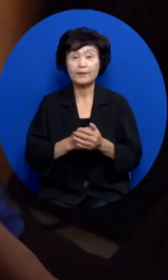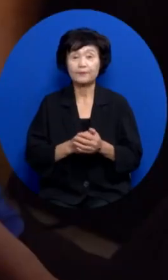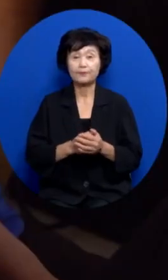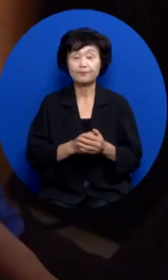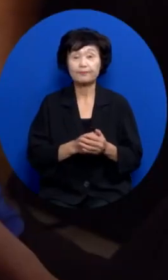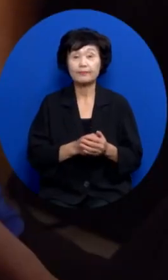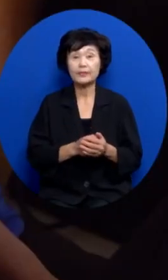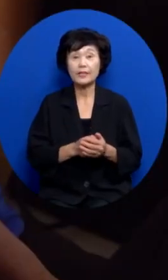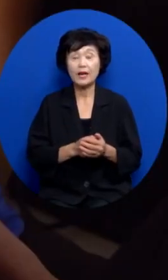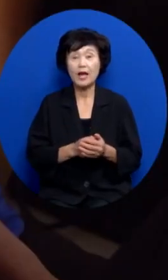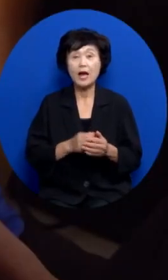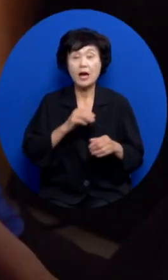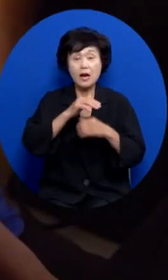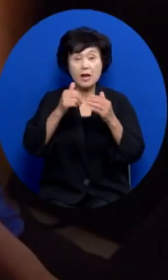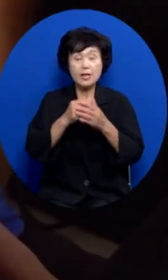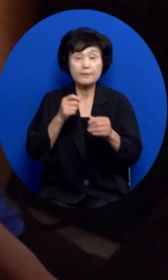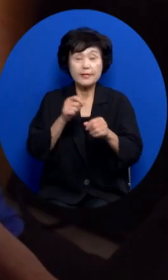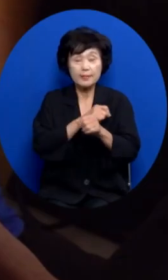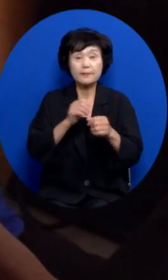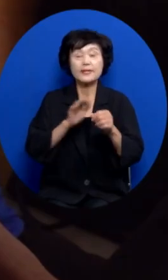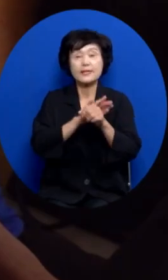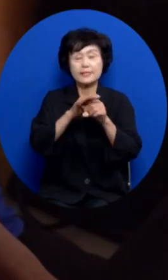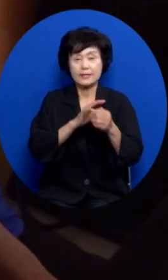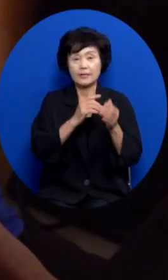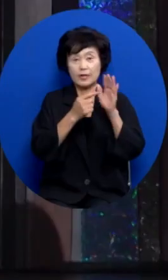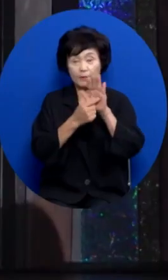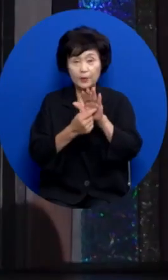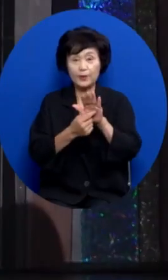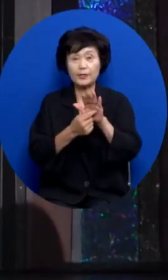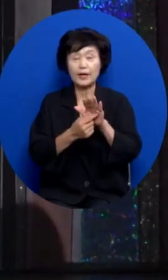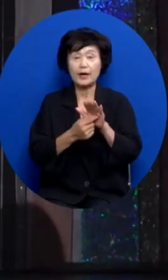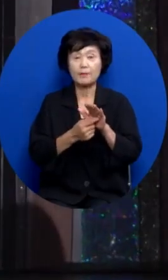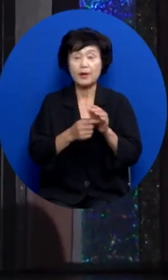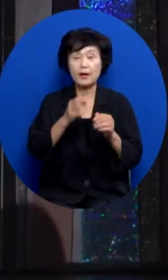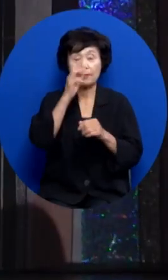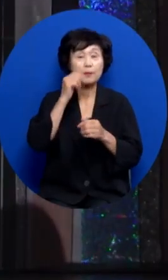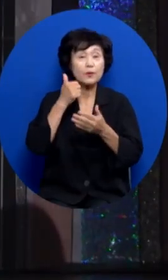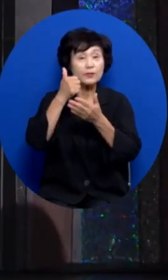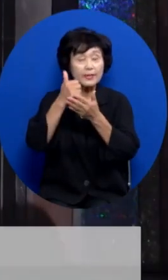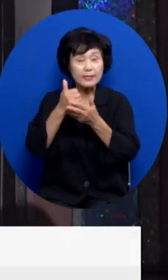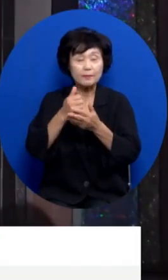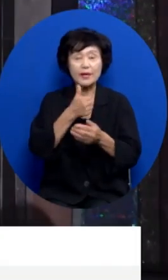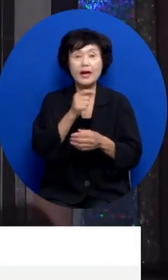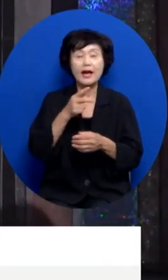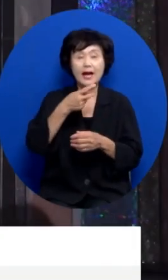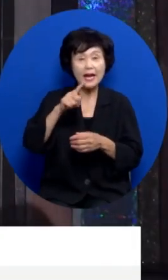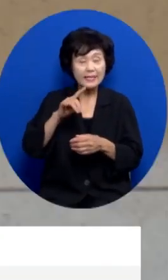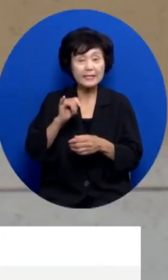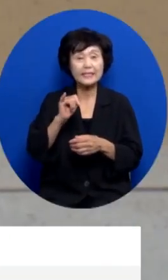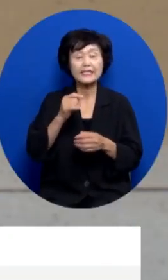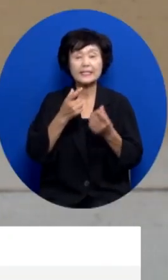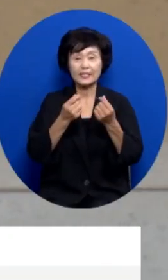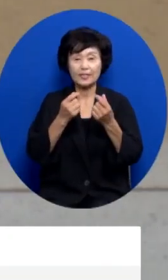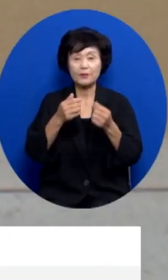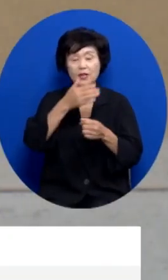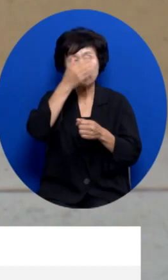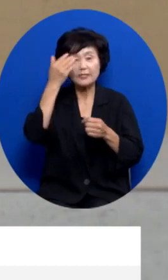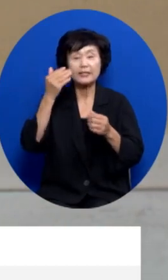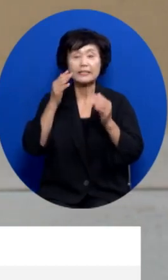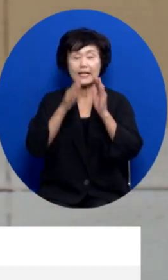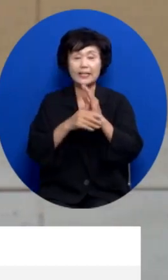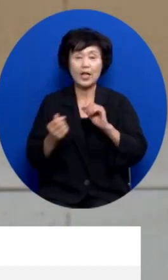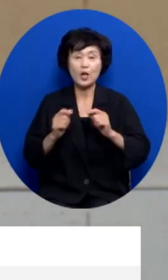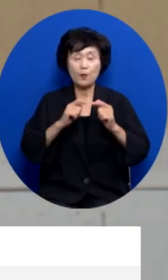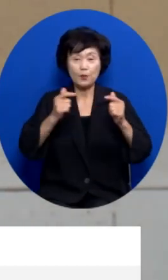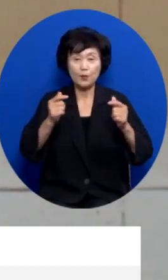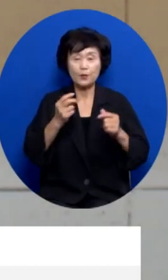퍼포먼스로 하나님의 특별한 사랑을 표현하며 대전 주양교회 박형미 목사가 하디와 같이 청년의 때에 우리가 부흥의 파수꾼으로